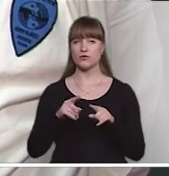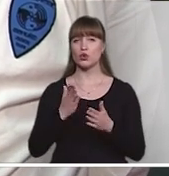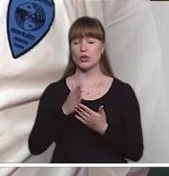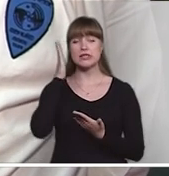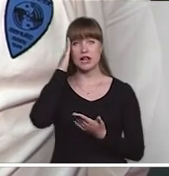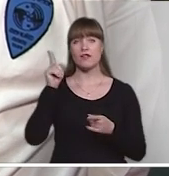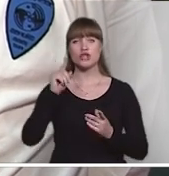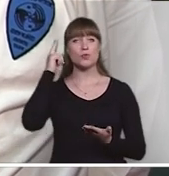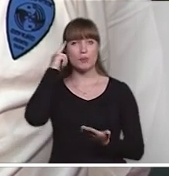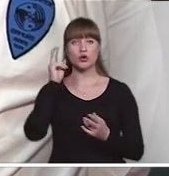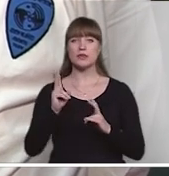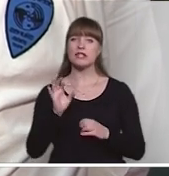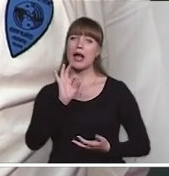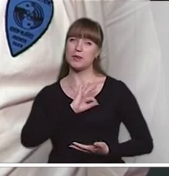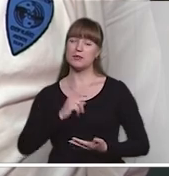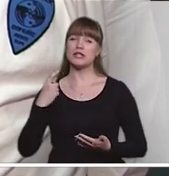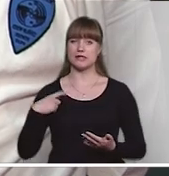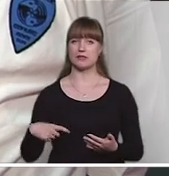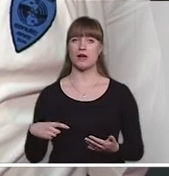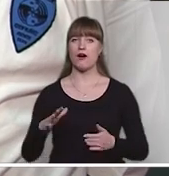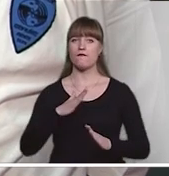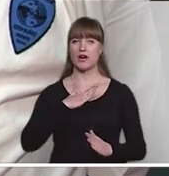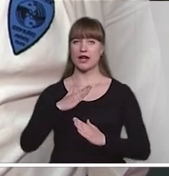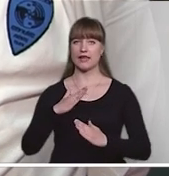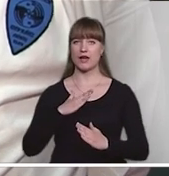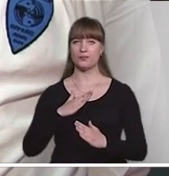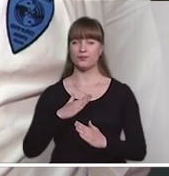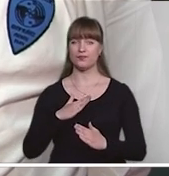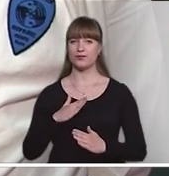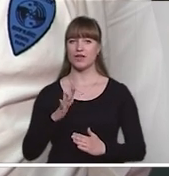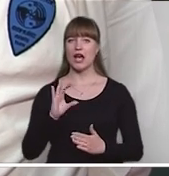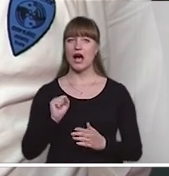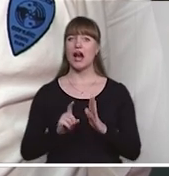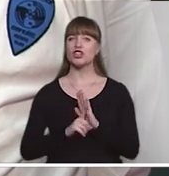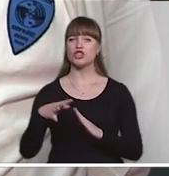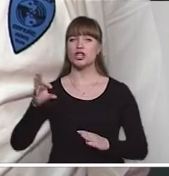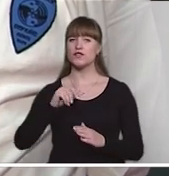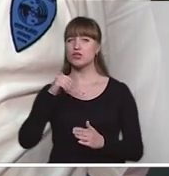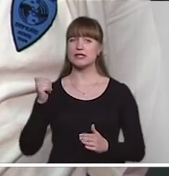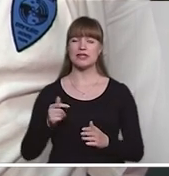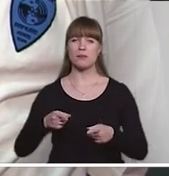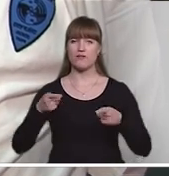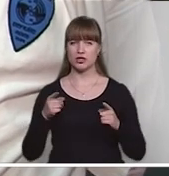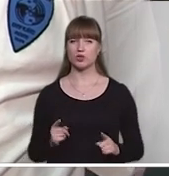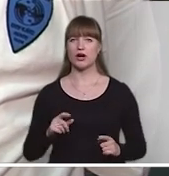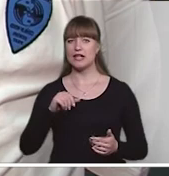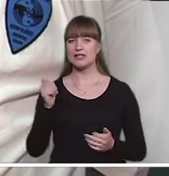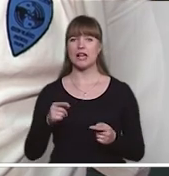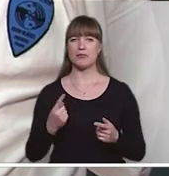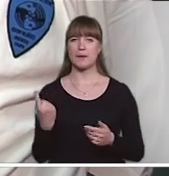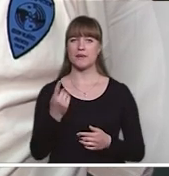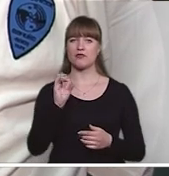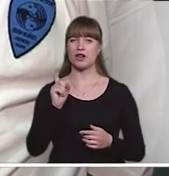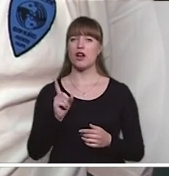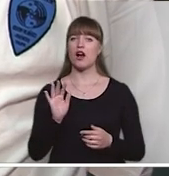голова, чтобы подумать, как применить себя в карате. А начиналось все с самого натурального, с самых